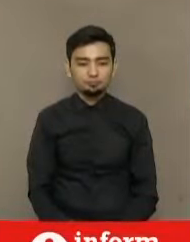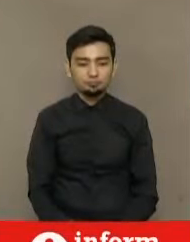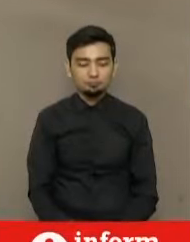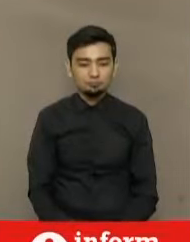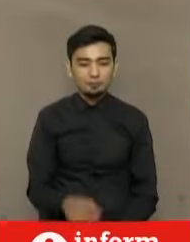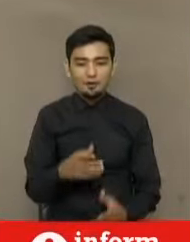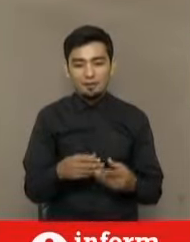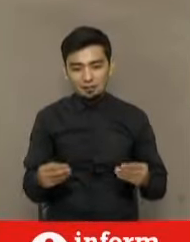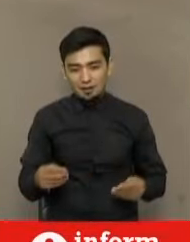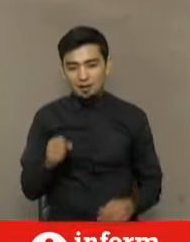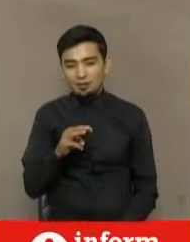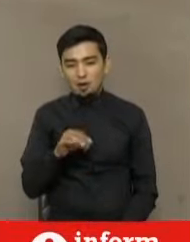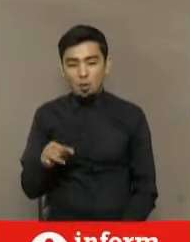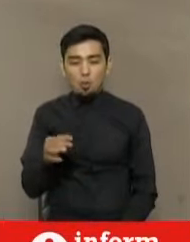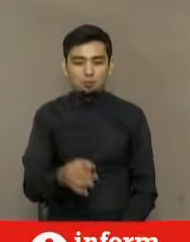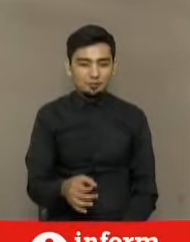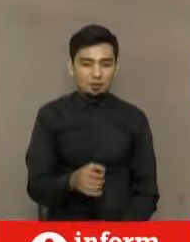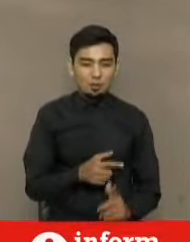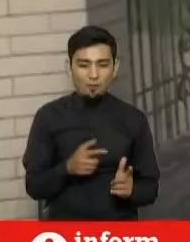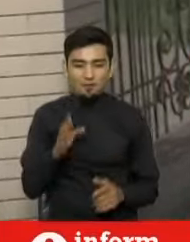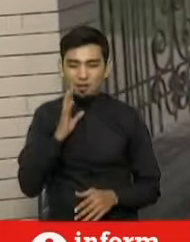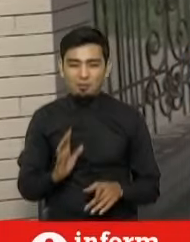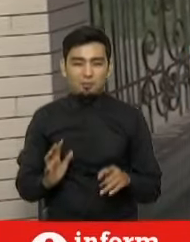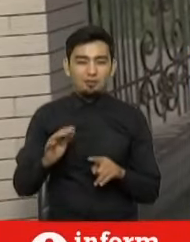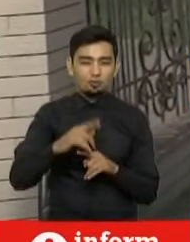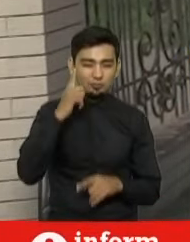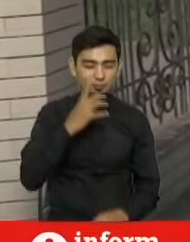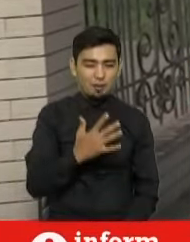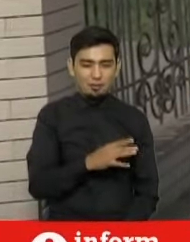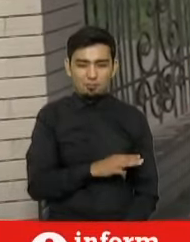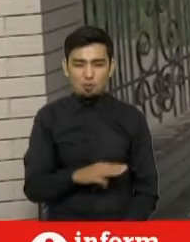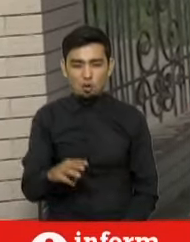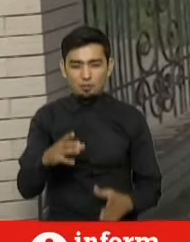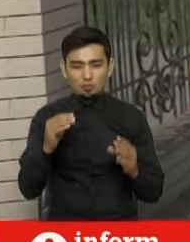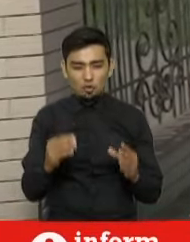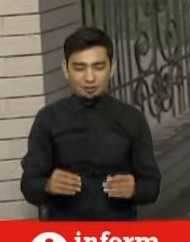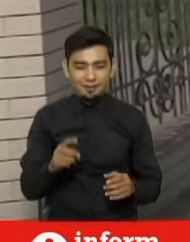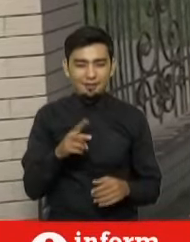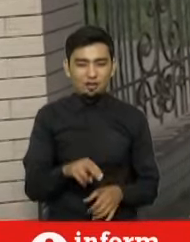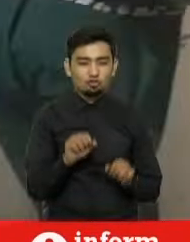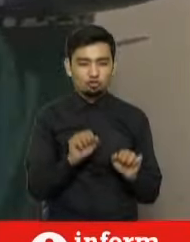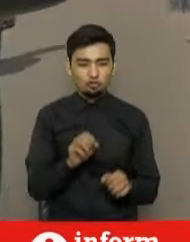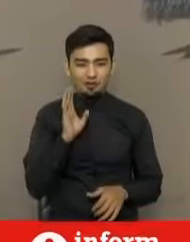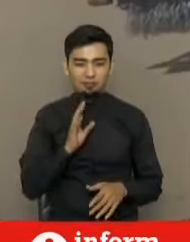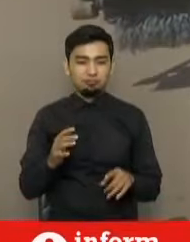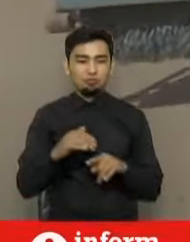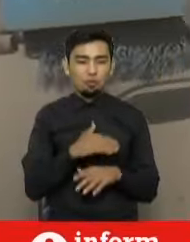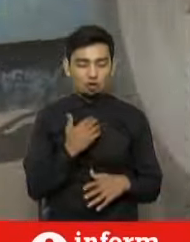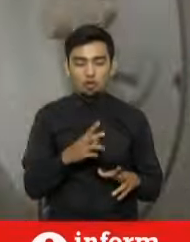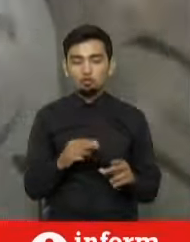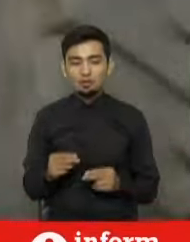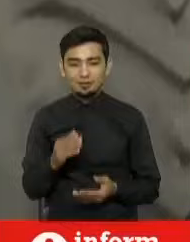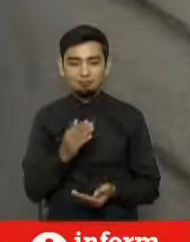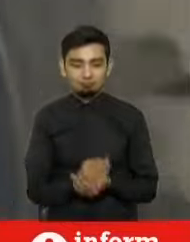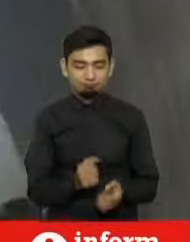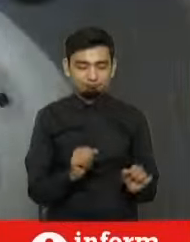Минувшей весной в Атырауской области готовились к паводкам. Около 5 миллионов мешков уложили для защиты от подтопления. К счастью, все населенные пункты,